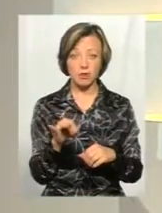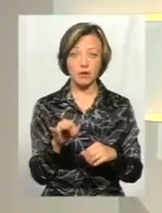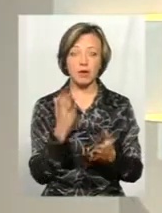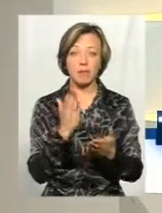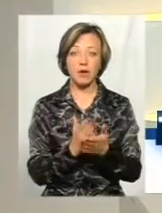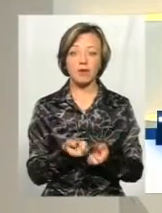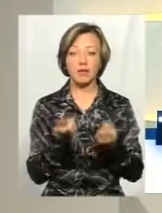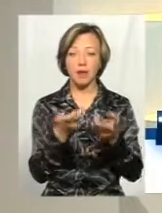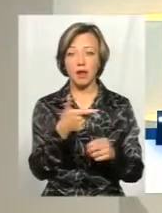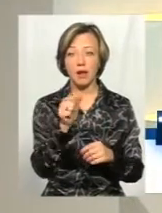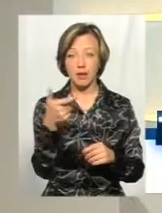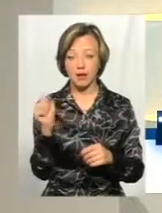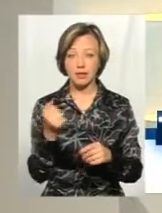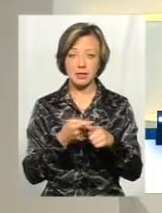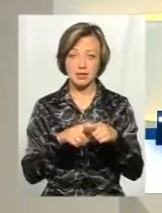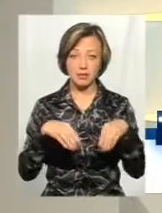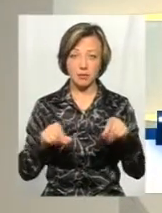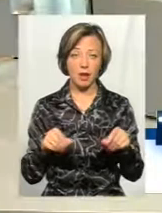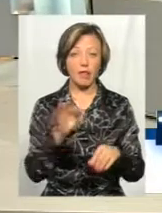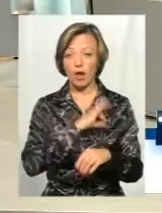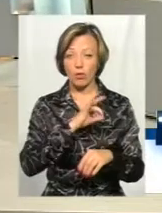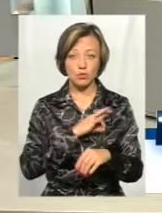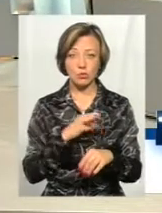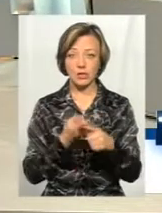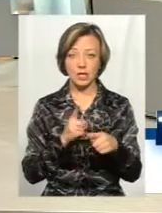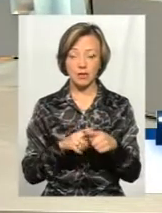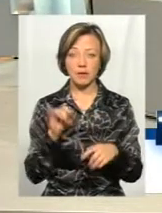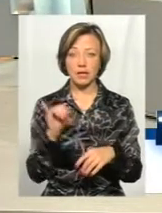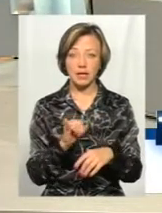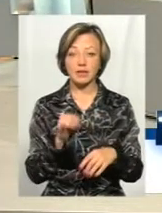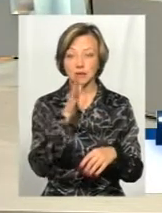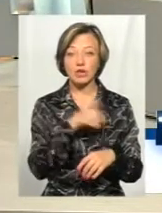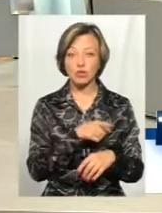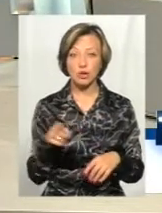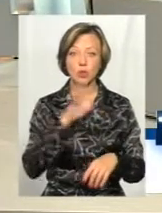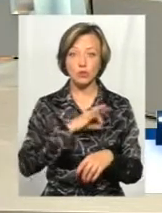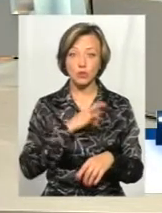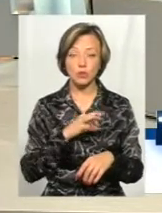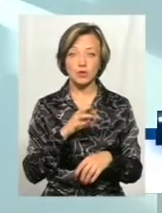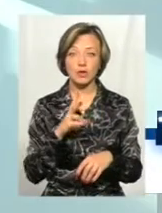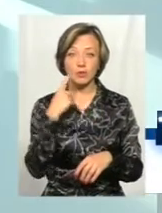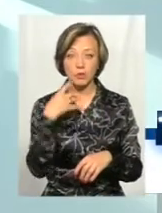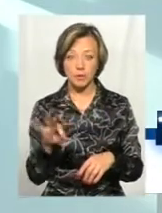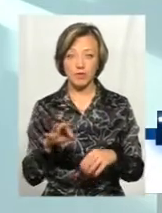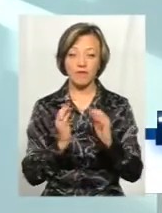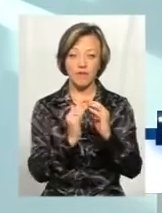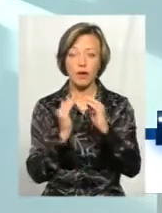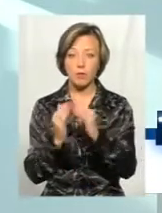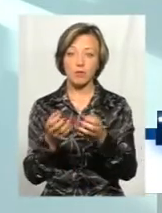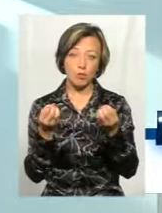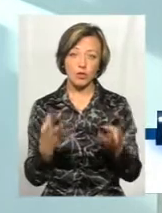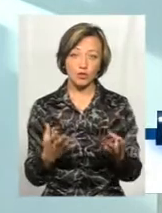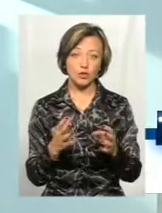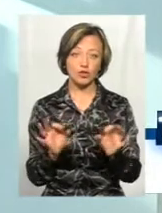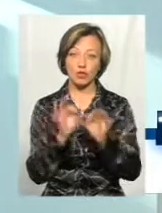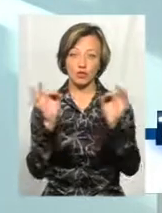мають по декілька гектарів цих паїв, не користуються ними, і ними в цей час користуються якраз недобросовісні фермери, які їм просто нічого